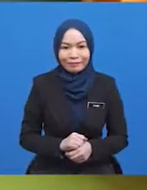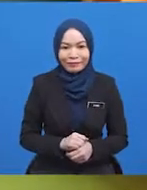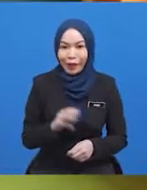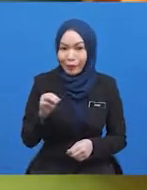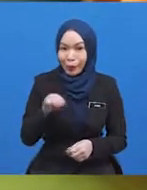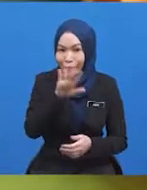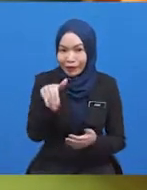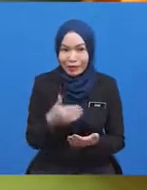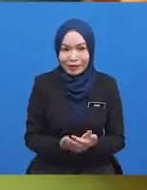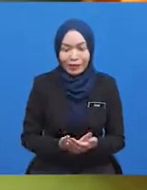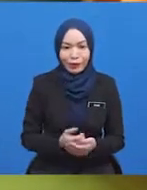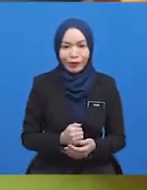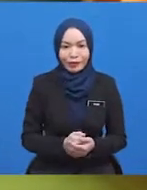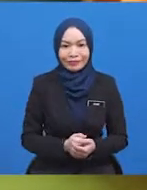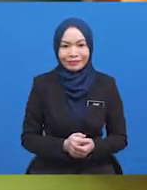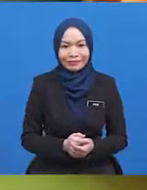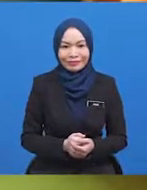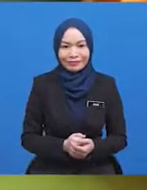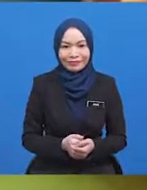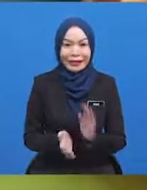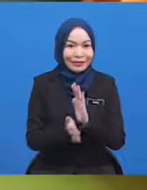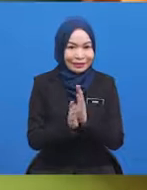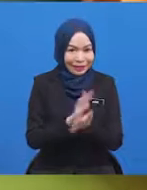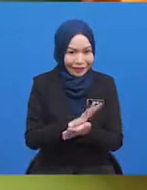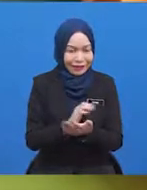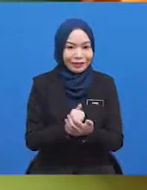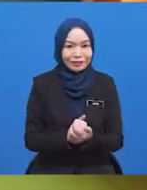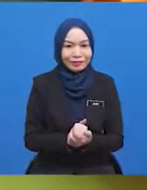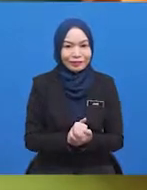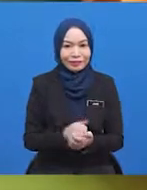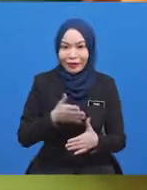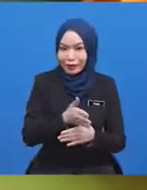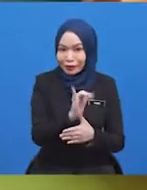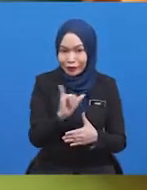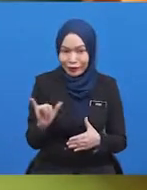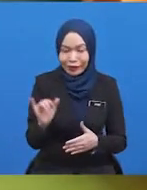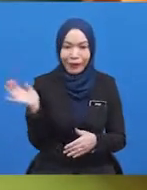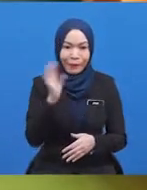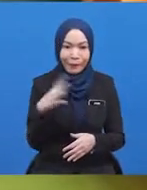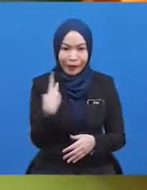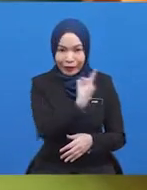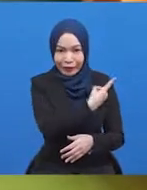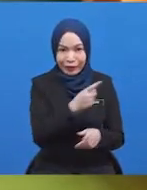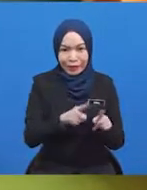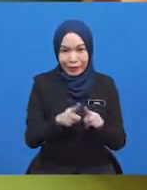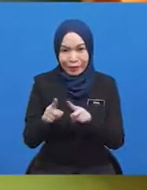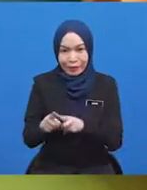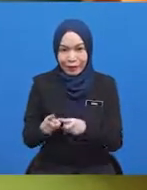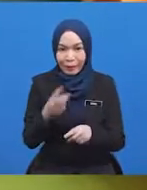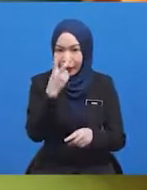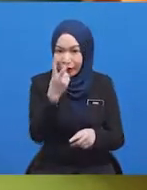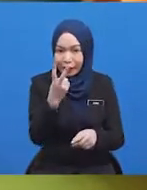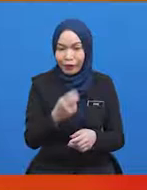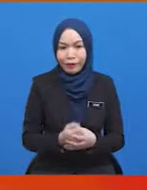Murid-murid semua, tanpa kita melengahkan masa, seterusnya marilah kita sama-sama